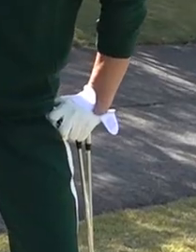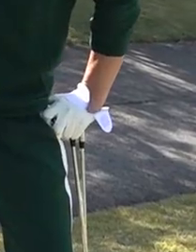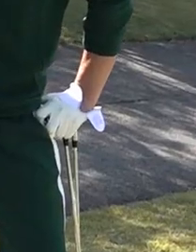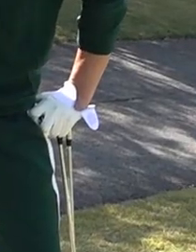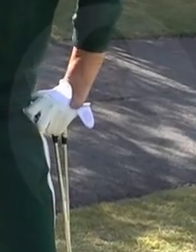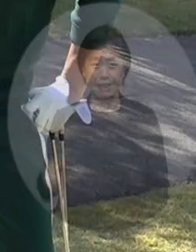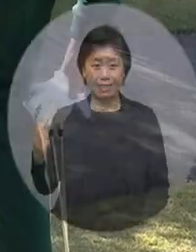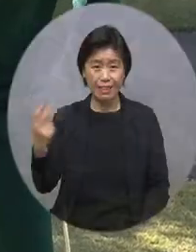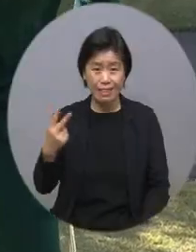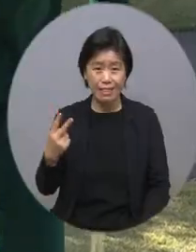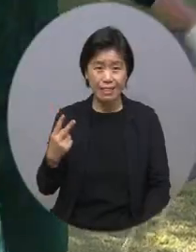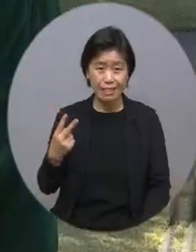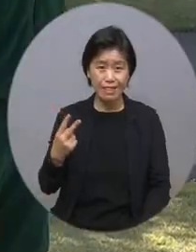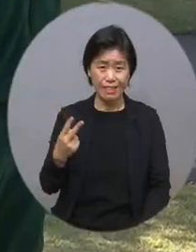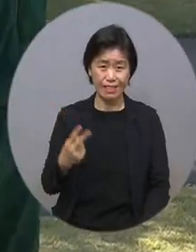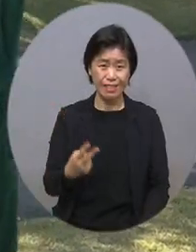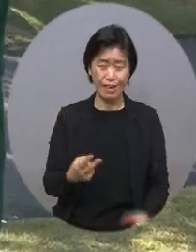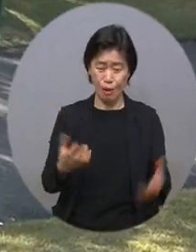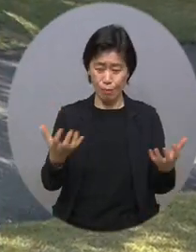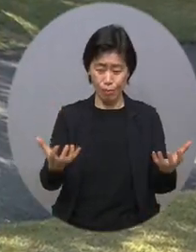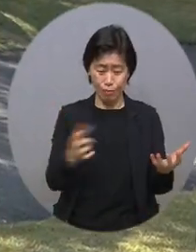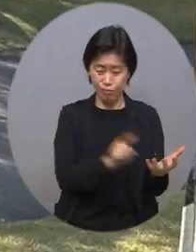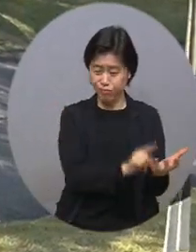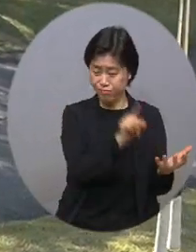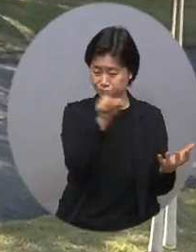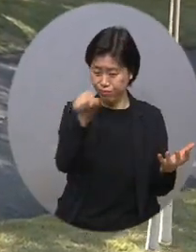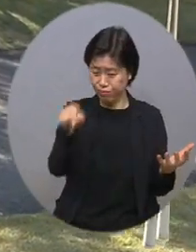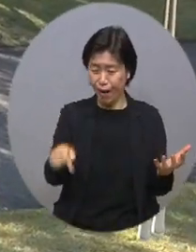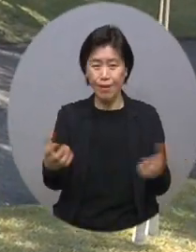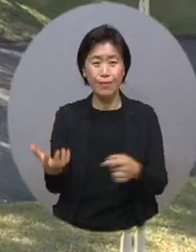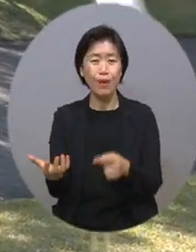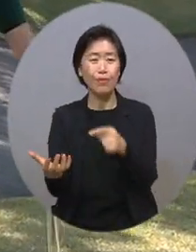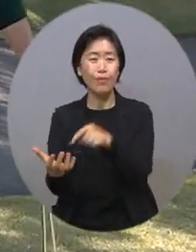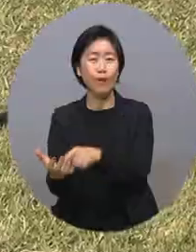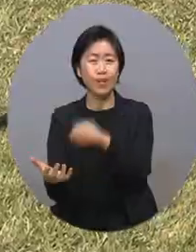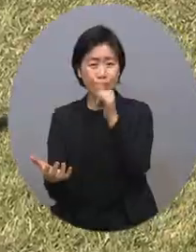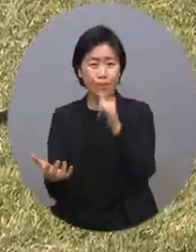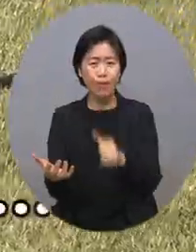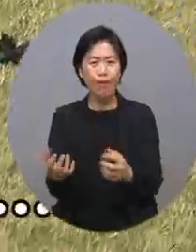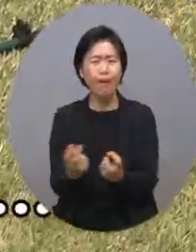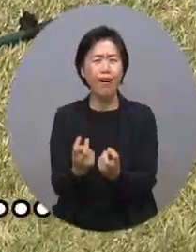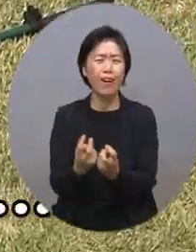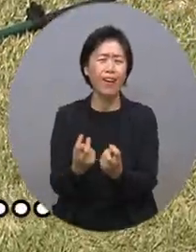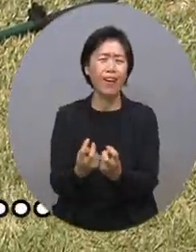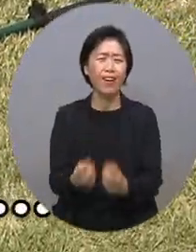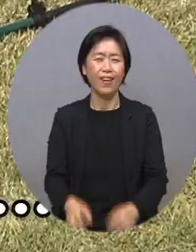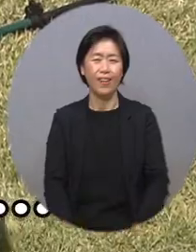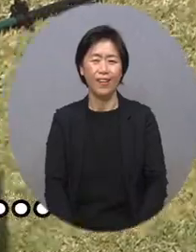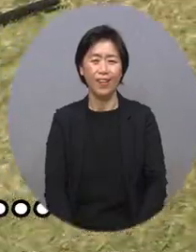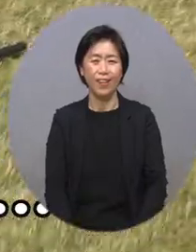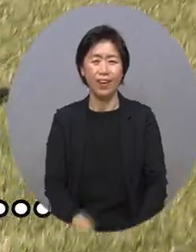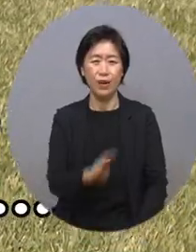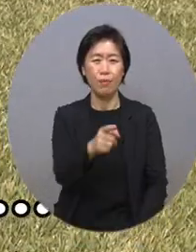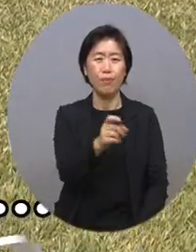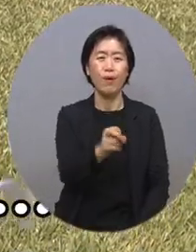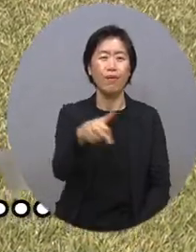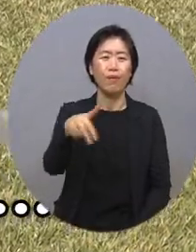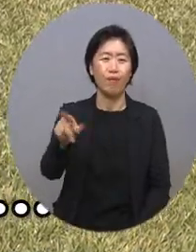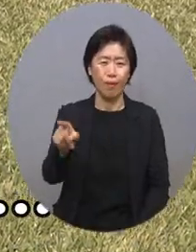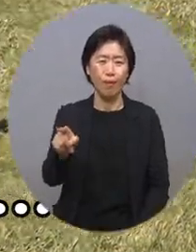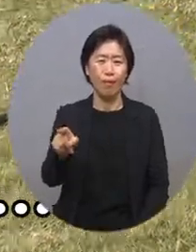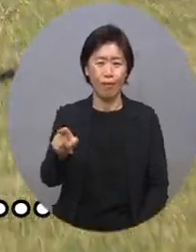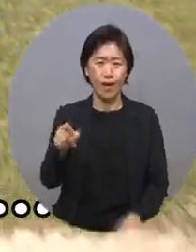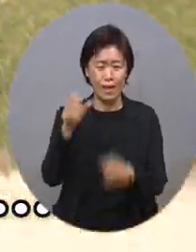다시 벙커를 사신! 어떡해! 아, 아 진짜? 벙커 잘 친다고 벙커로만 보낼